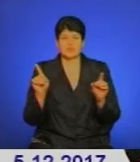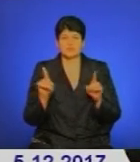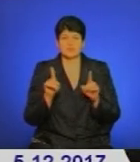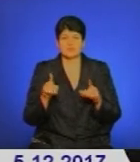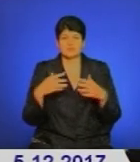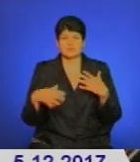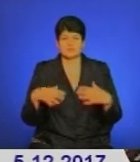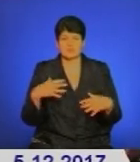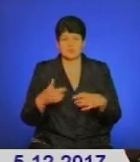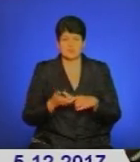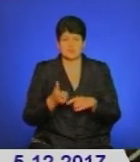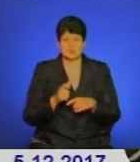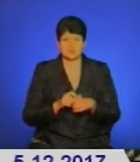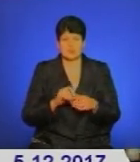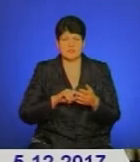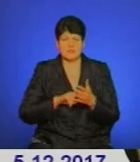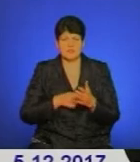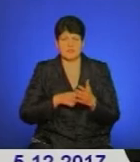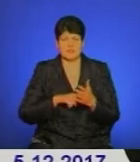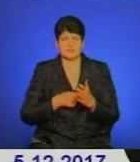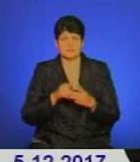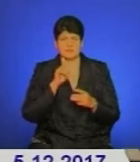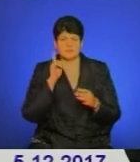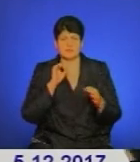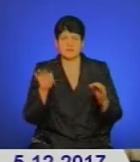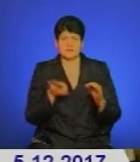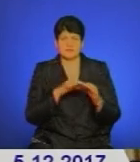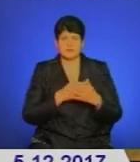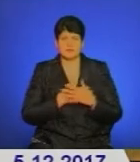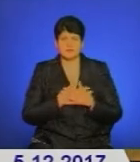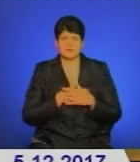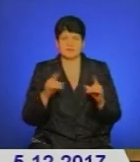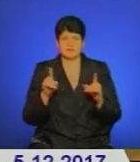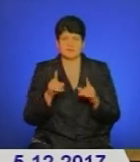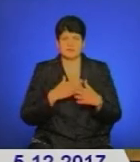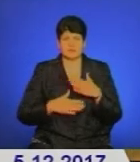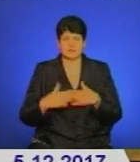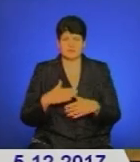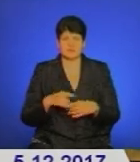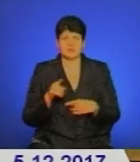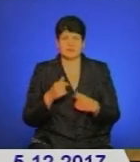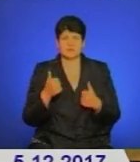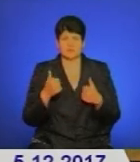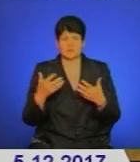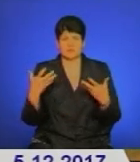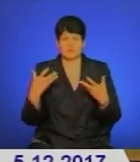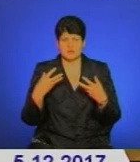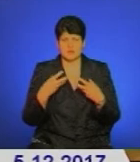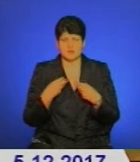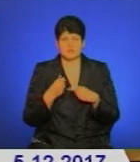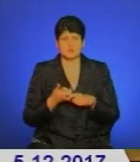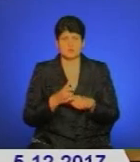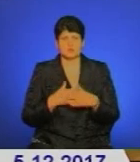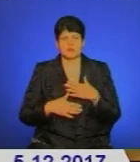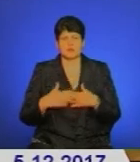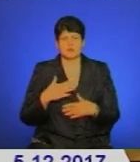слабша. Однак, зазначає, наполегливість юних скрипалів та їхня любов до музики тішить. У мене дуже добре враження і дуже рада,